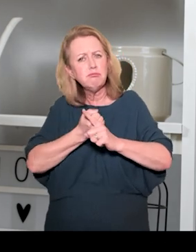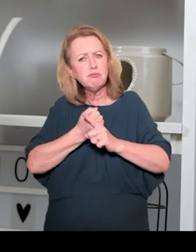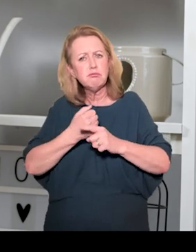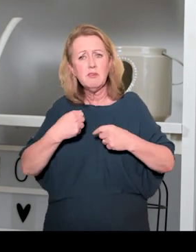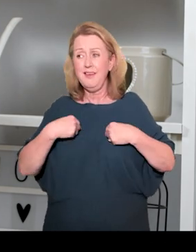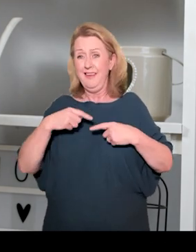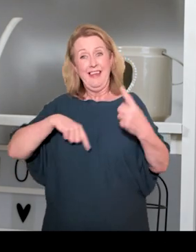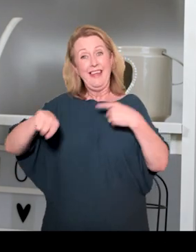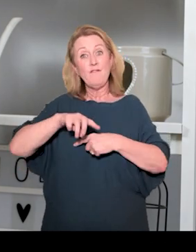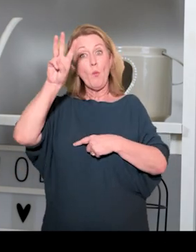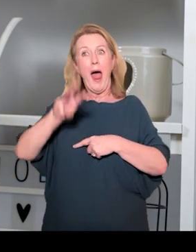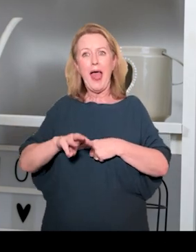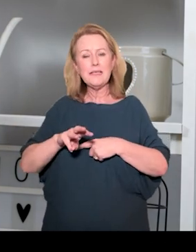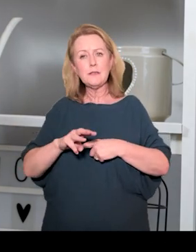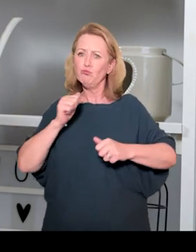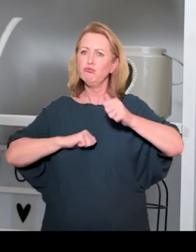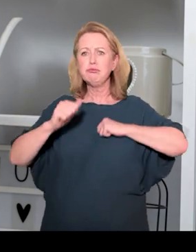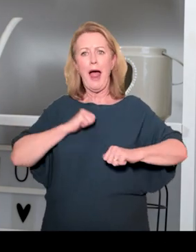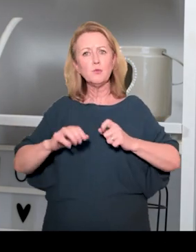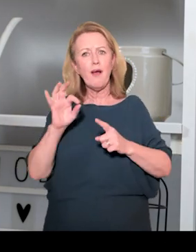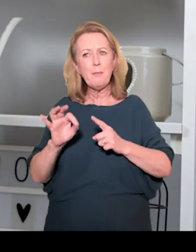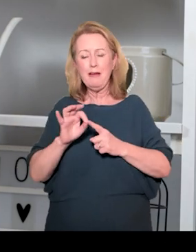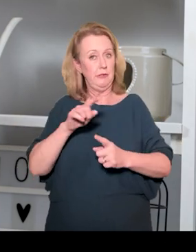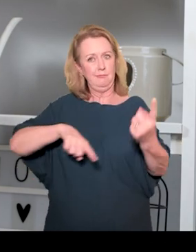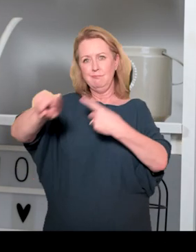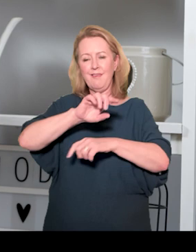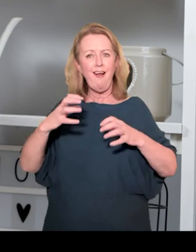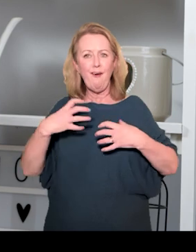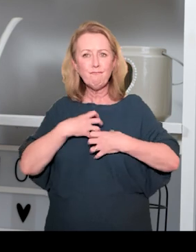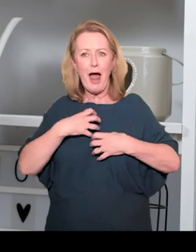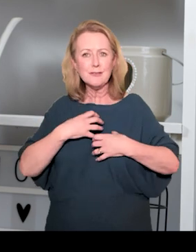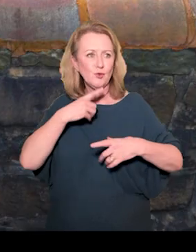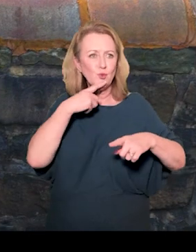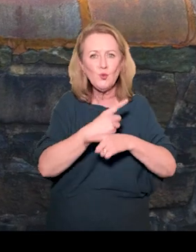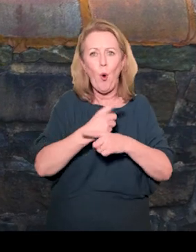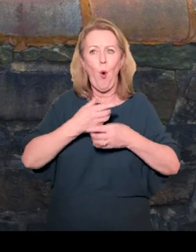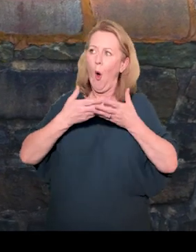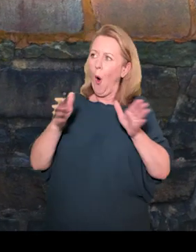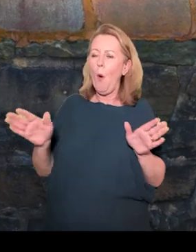trafod y mislif yn agored a bod nhw'n teimlo'n gyfforddus yn wneud hynny.